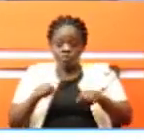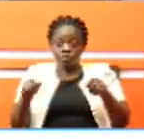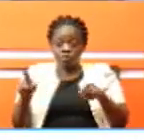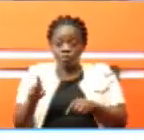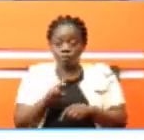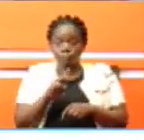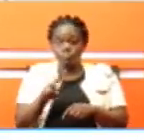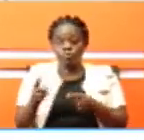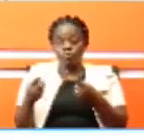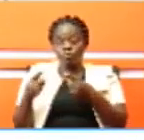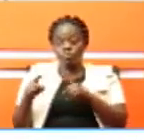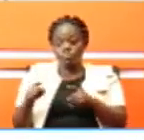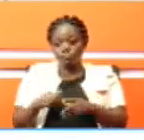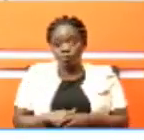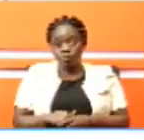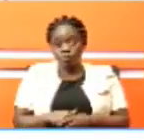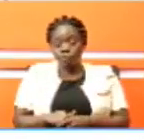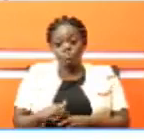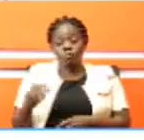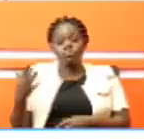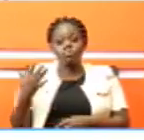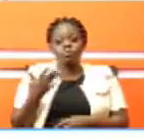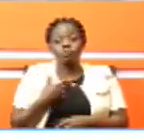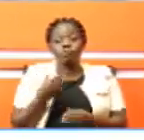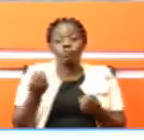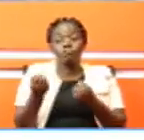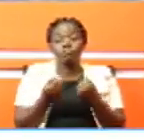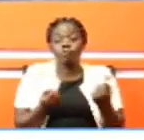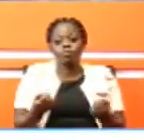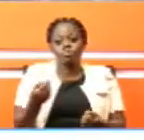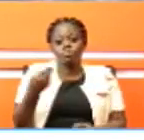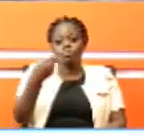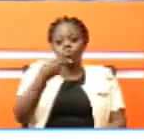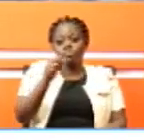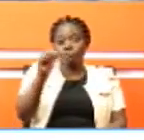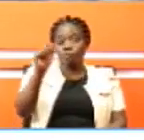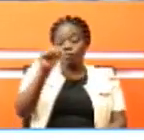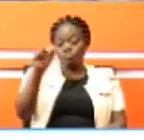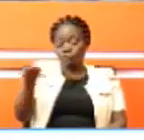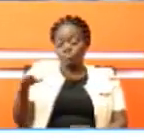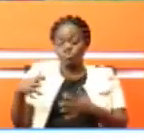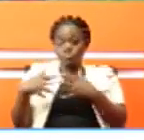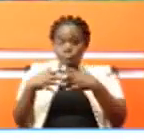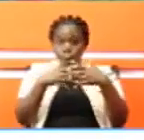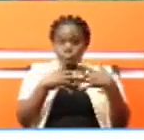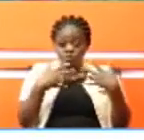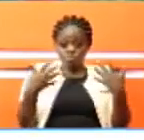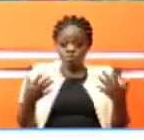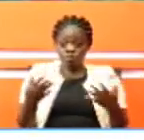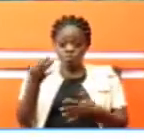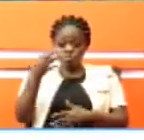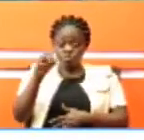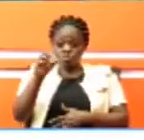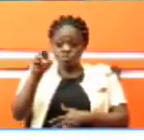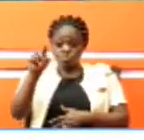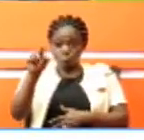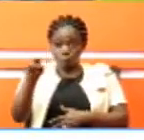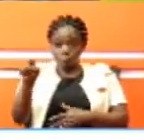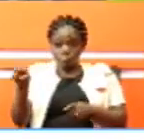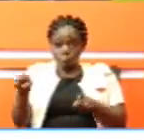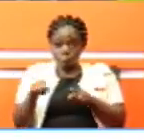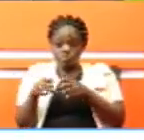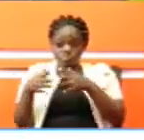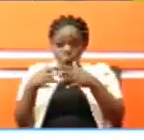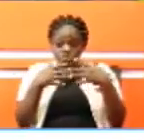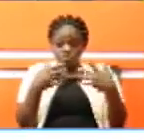battery okuzikoleeza. Kati twalinangawo emmotoka zibayita Austin yali ya Mungereza, waalingawo Ford yali ya Mungereza,